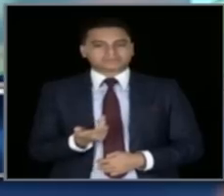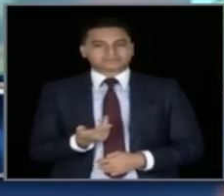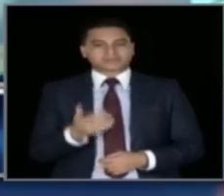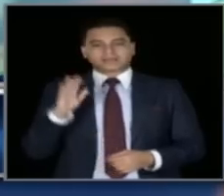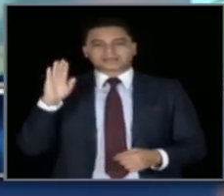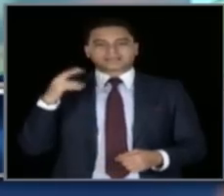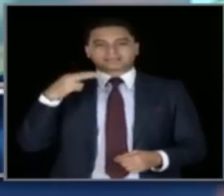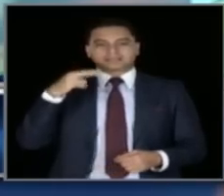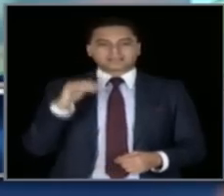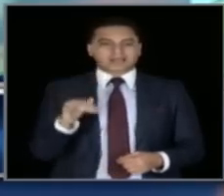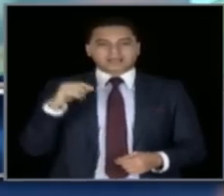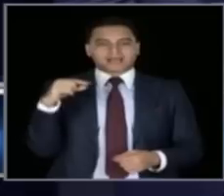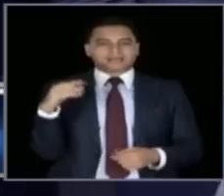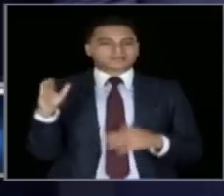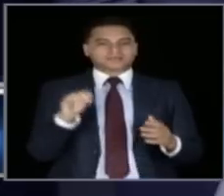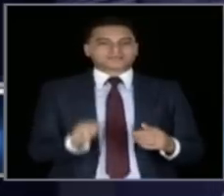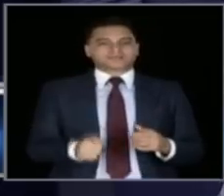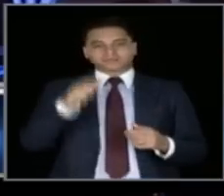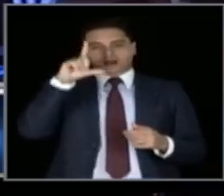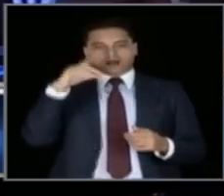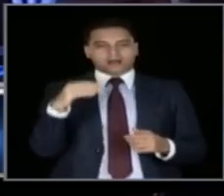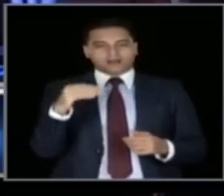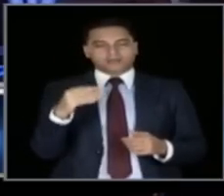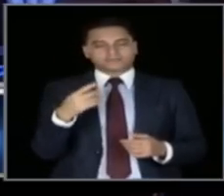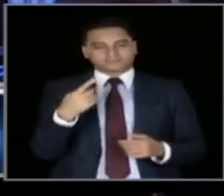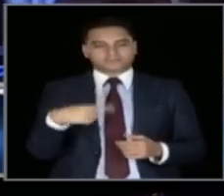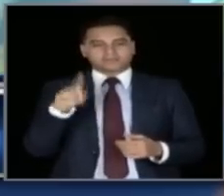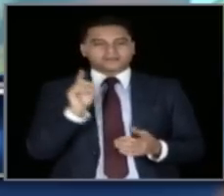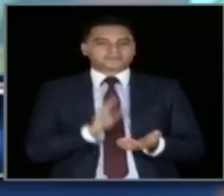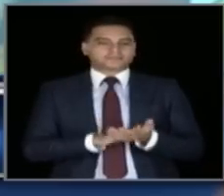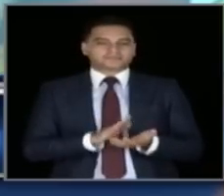سعيد صالح. سعيد صالح،